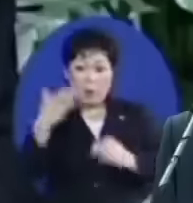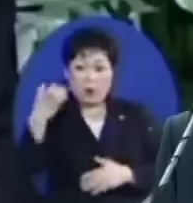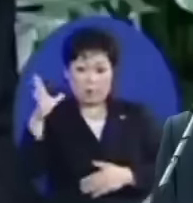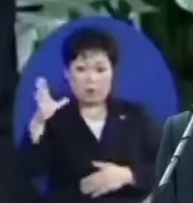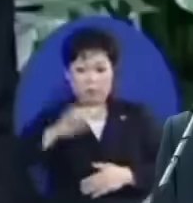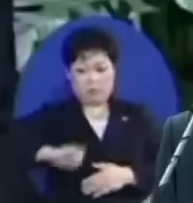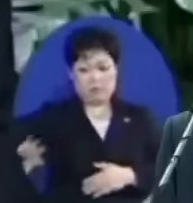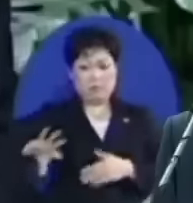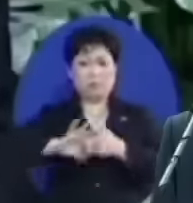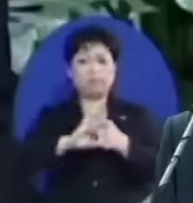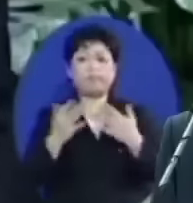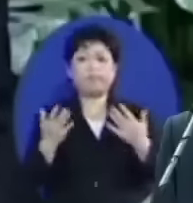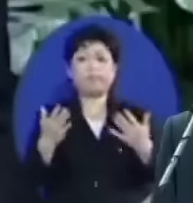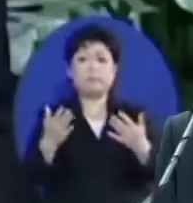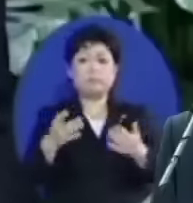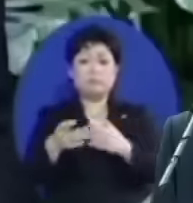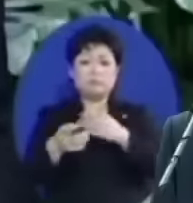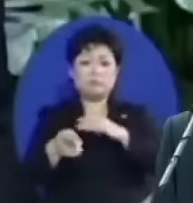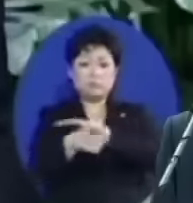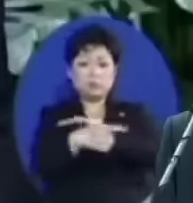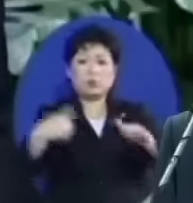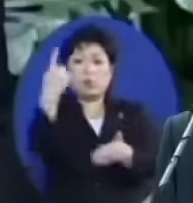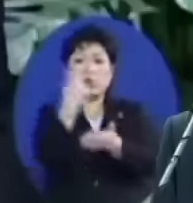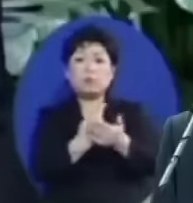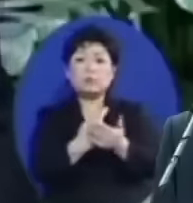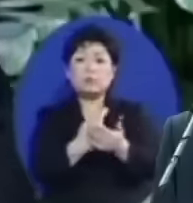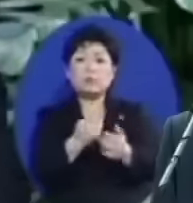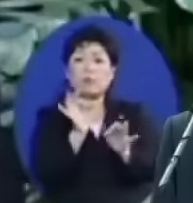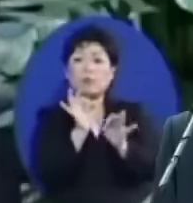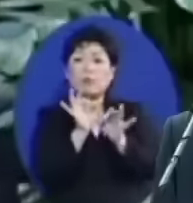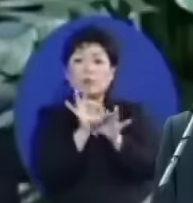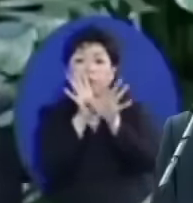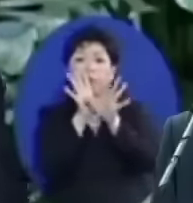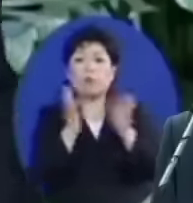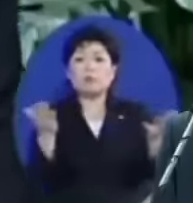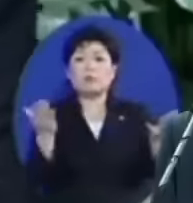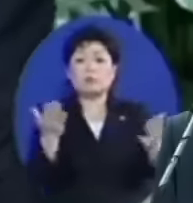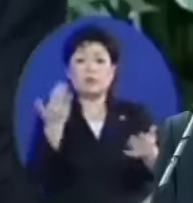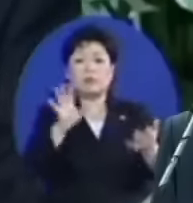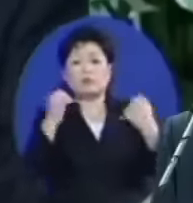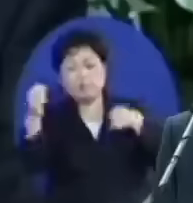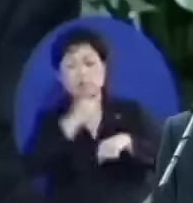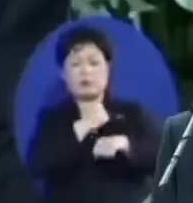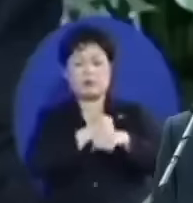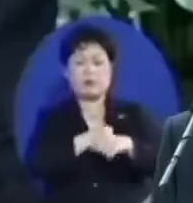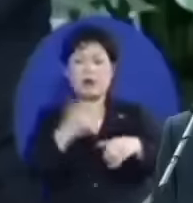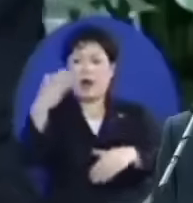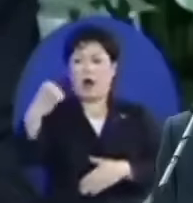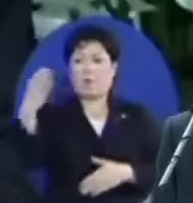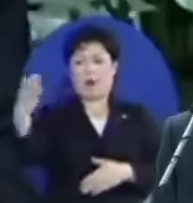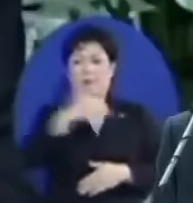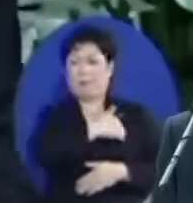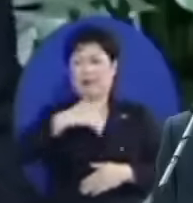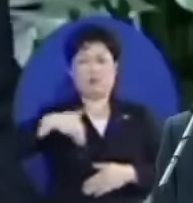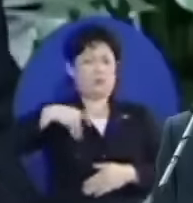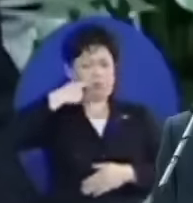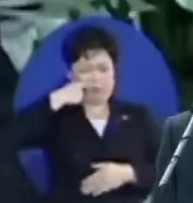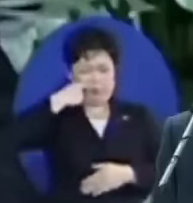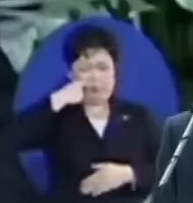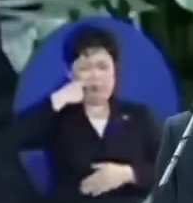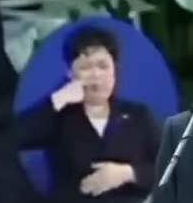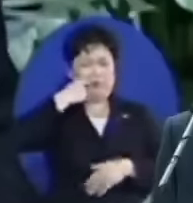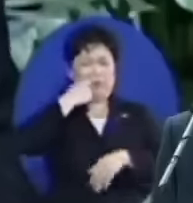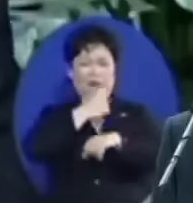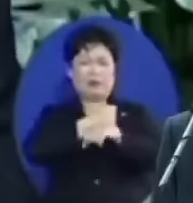마리를 우리에서 도둑놈이 와서 훔쳐가면 어떻게 합니까? 그럼에도 불구하고 아흔아홉 마리로서 만족을 할 수가 없다는